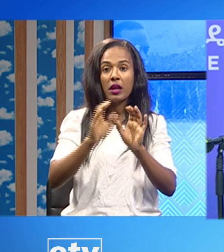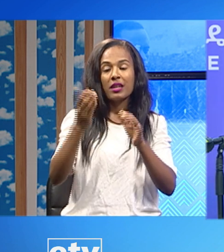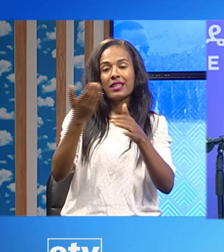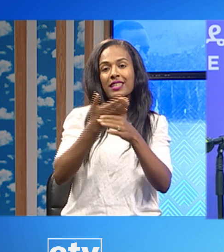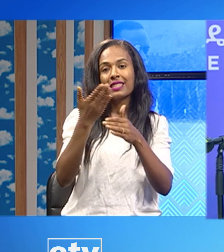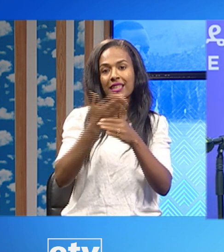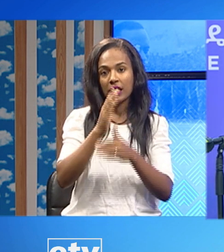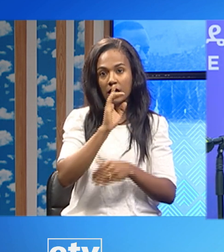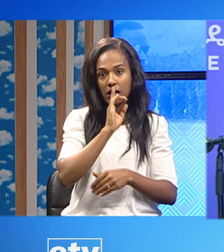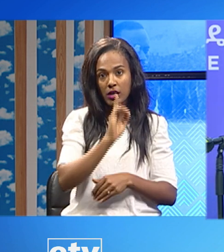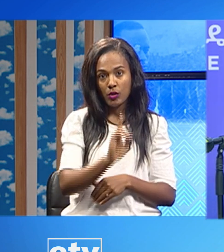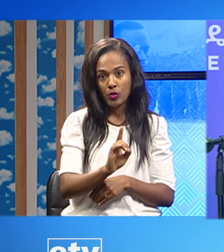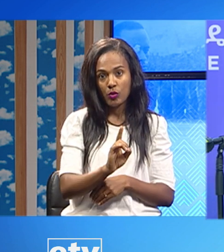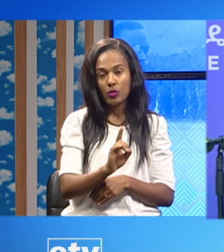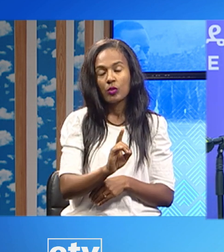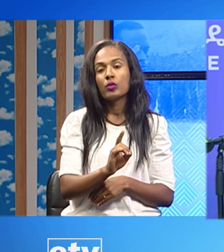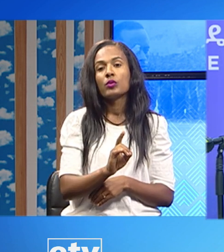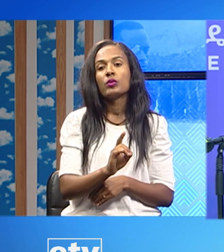የተከለከለ ነው።